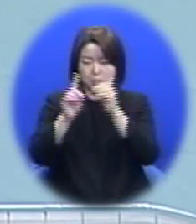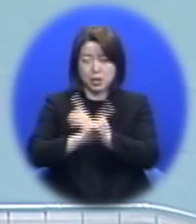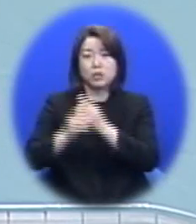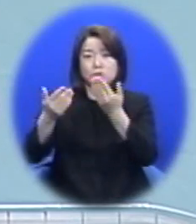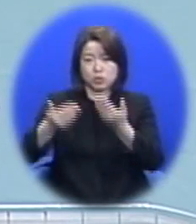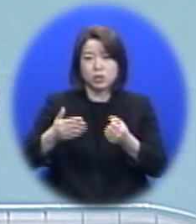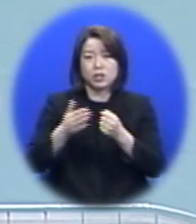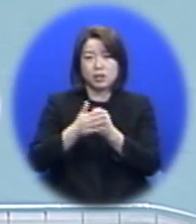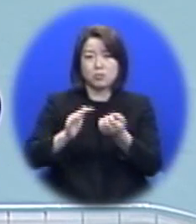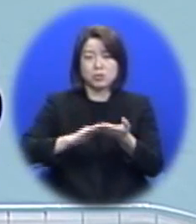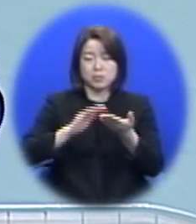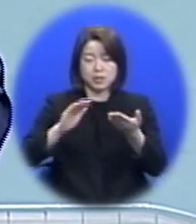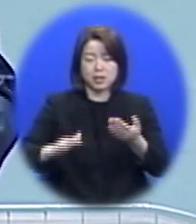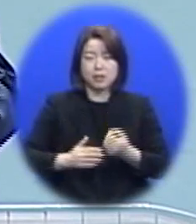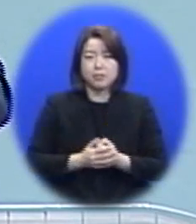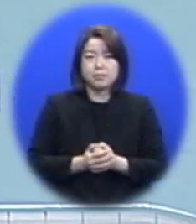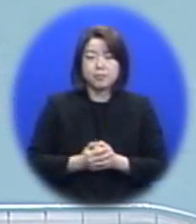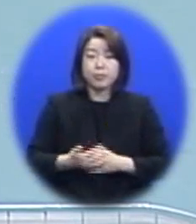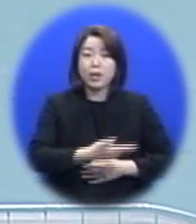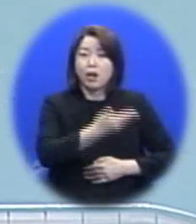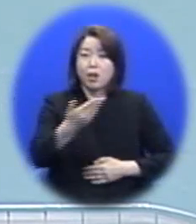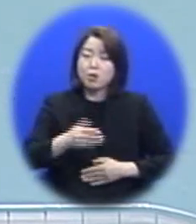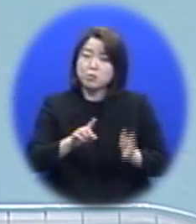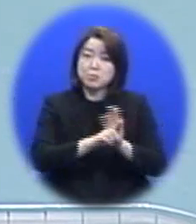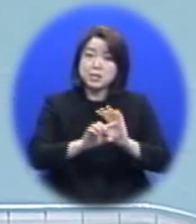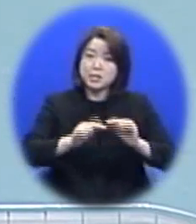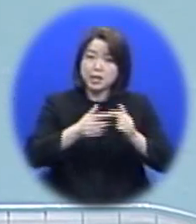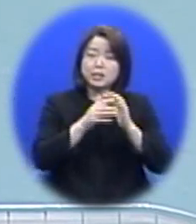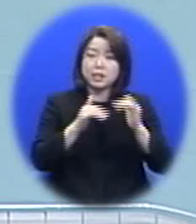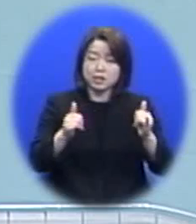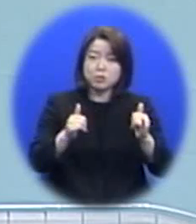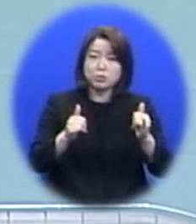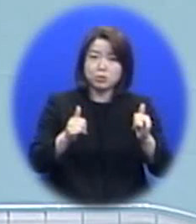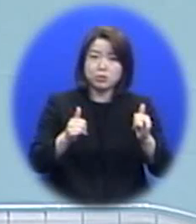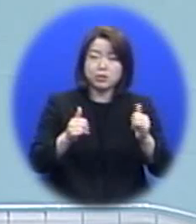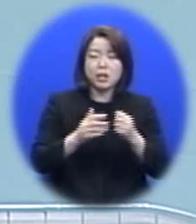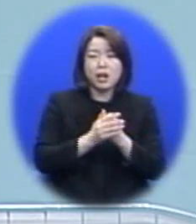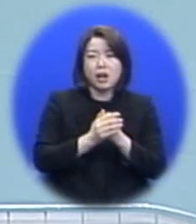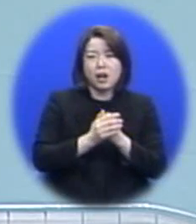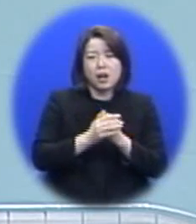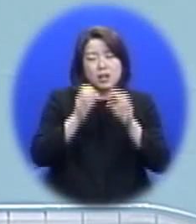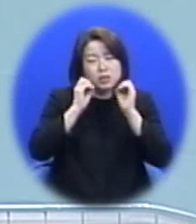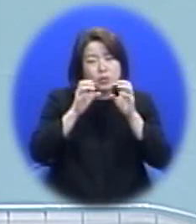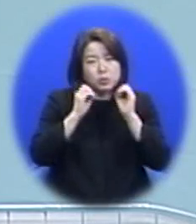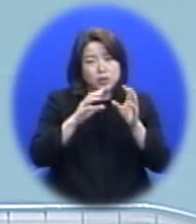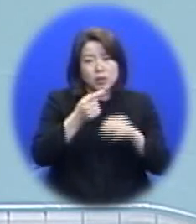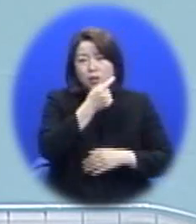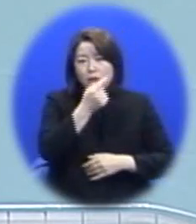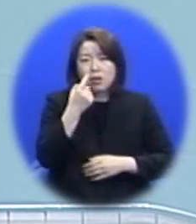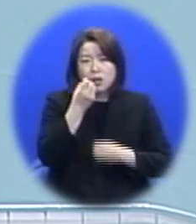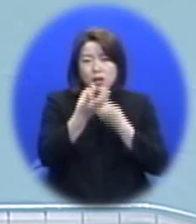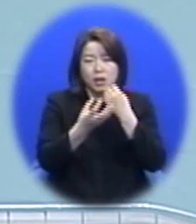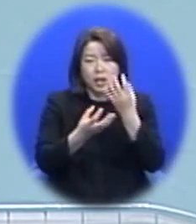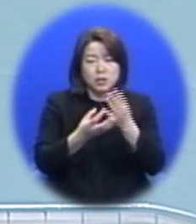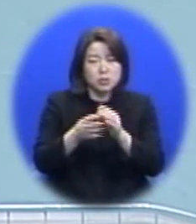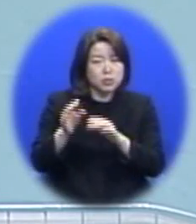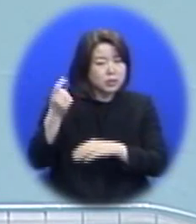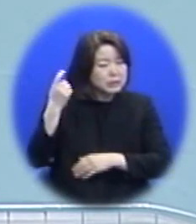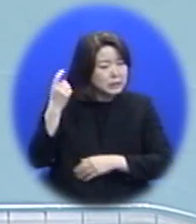말입니다. 여러분, 불신 가족을 전도했던 간증을 가만히 들어보면 공통점이